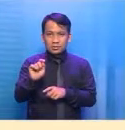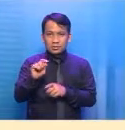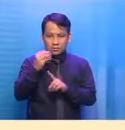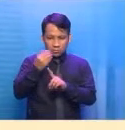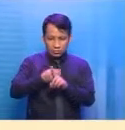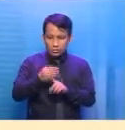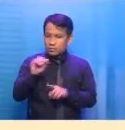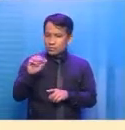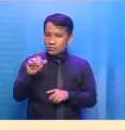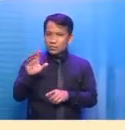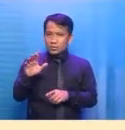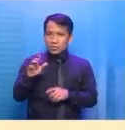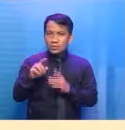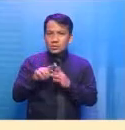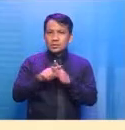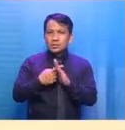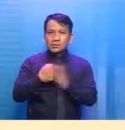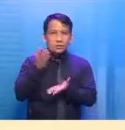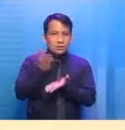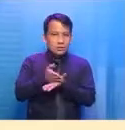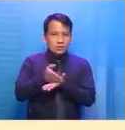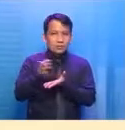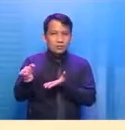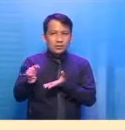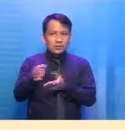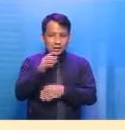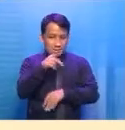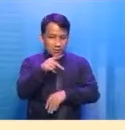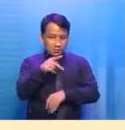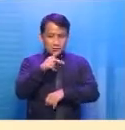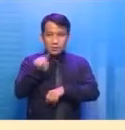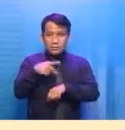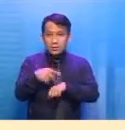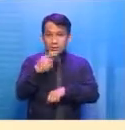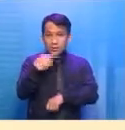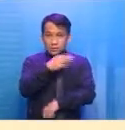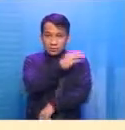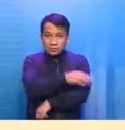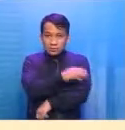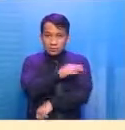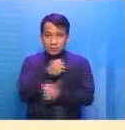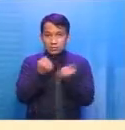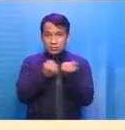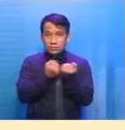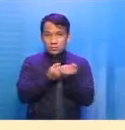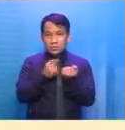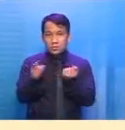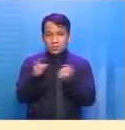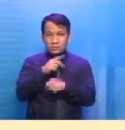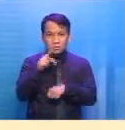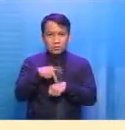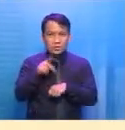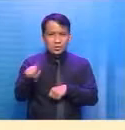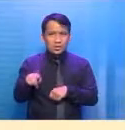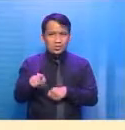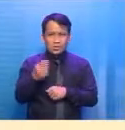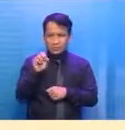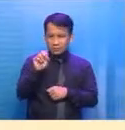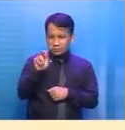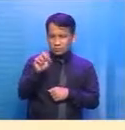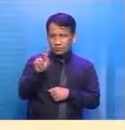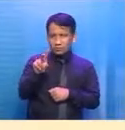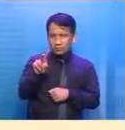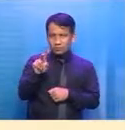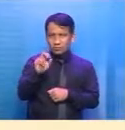October 15 nang magsimulang hindi na mag-test ang Red Cross sa mga grupong sponsored ng PhilHealth. Katumbas yan ng 12